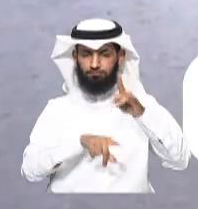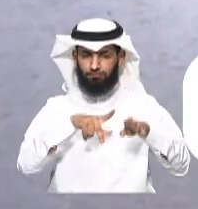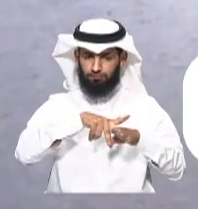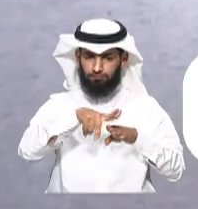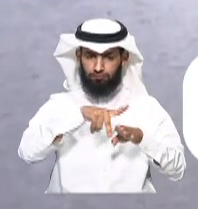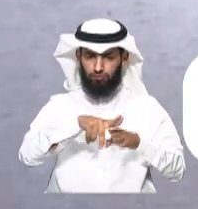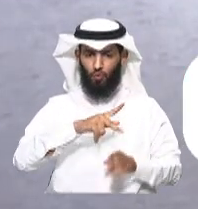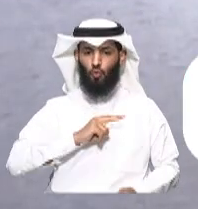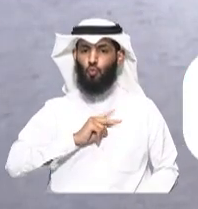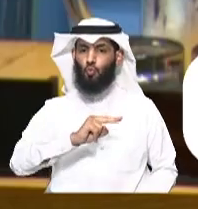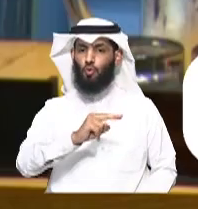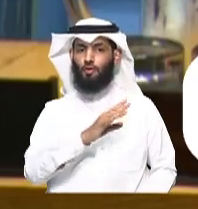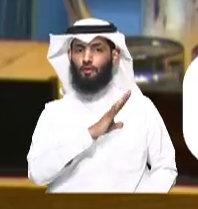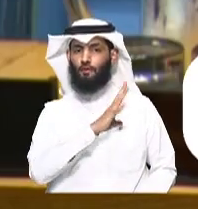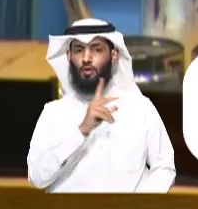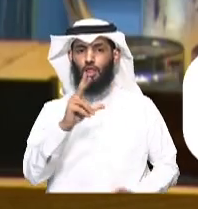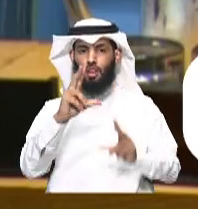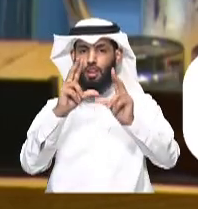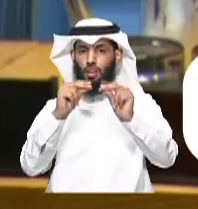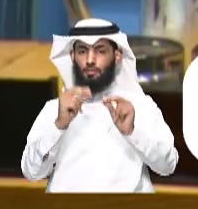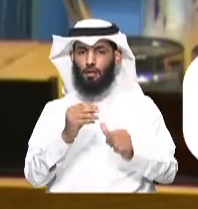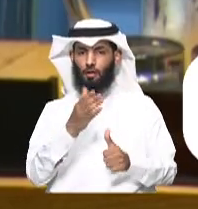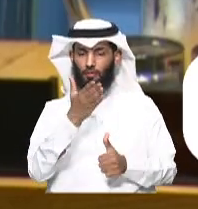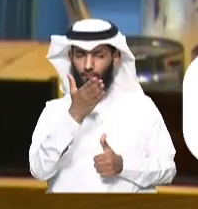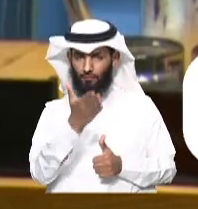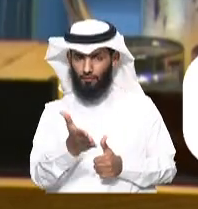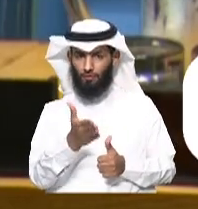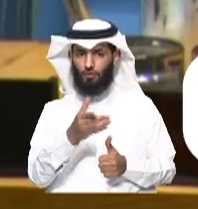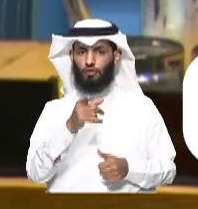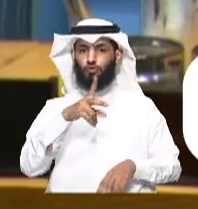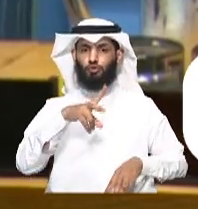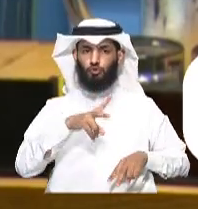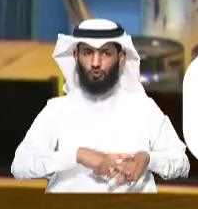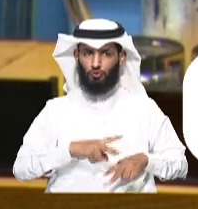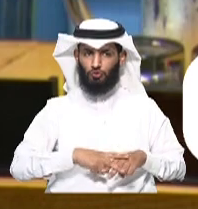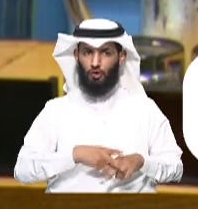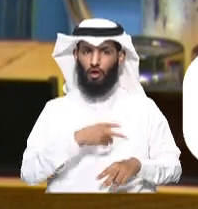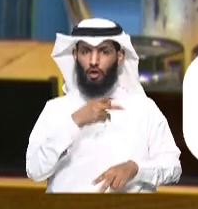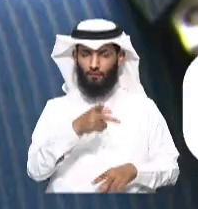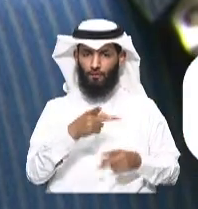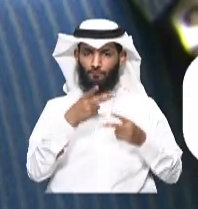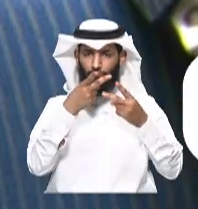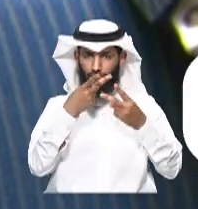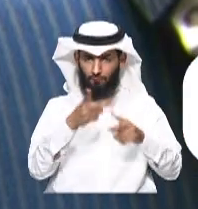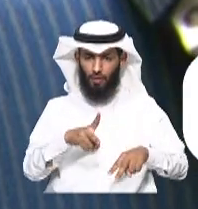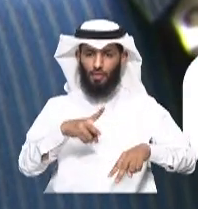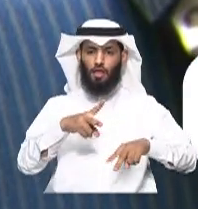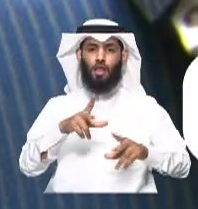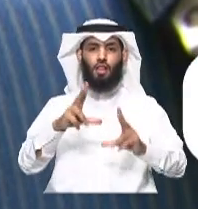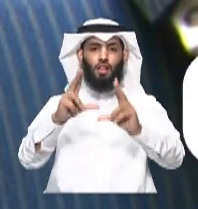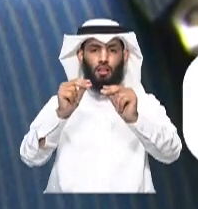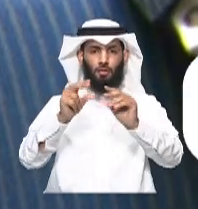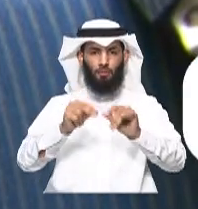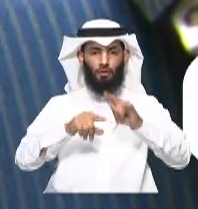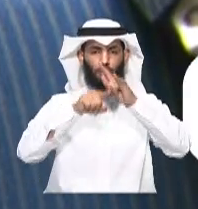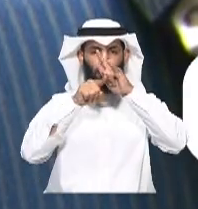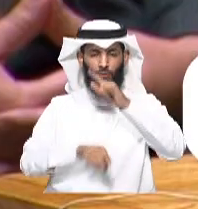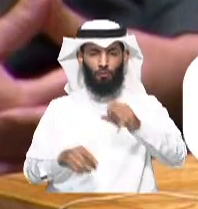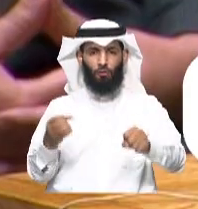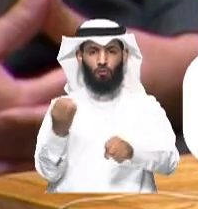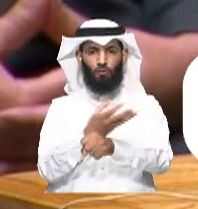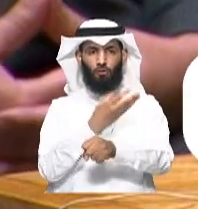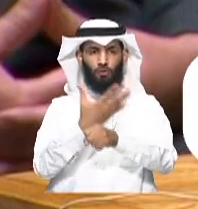الاشقاء في لبنان للانتهاك الاحتلال الاسرائيلي السياده اللبنانيه ومحاوله جره